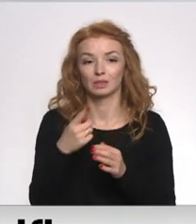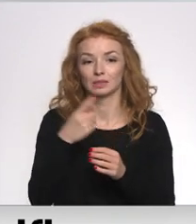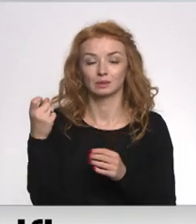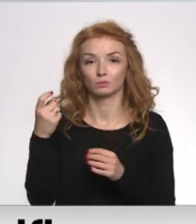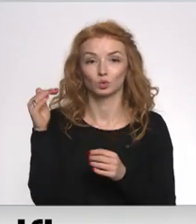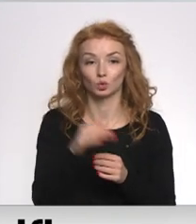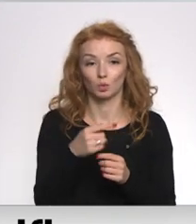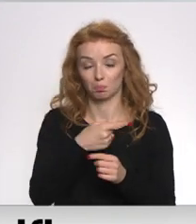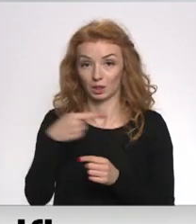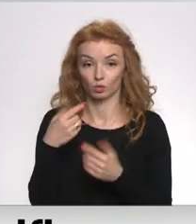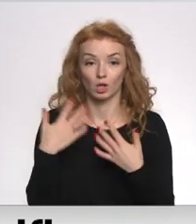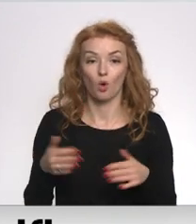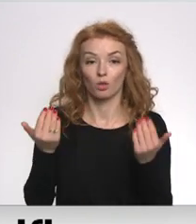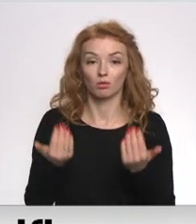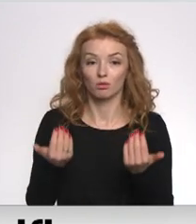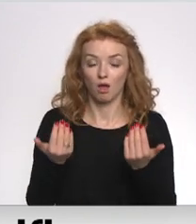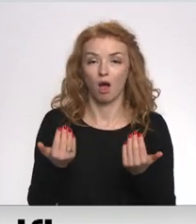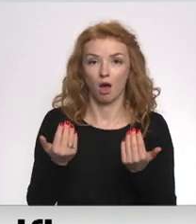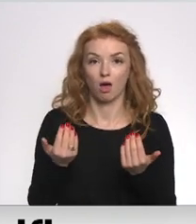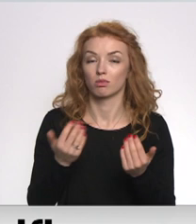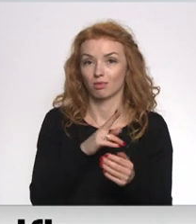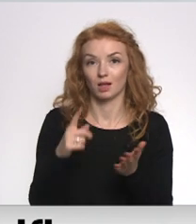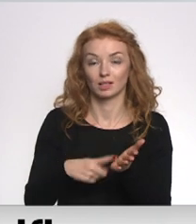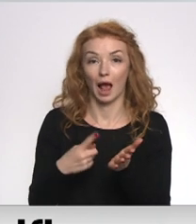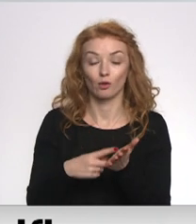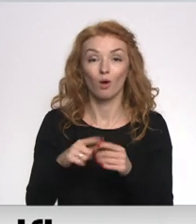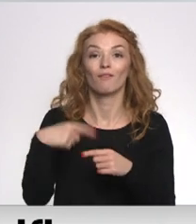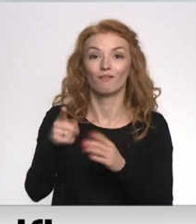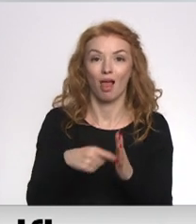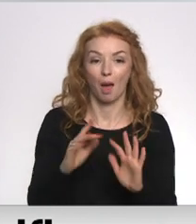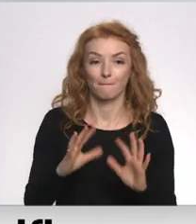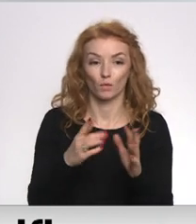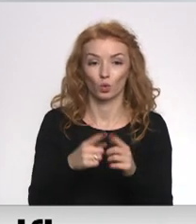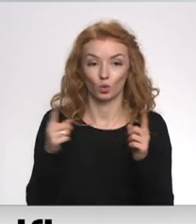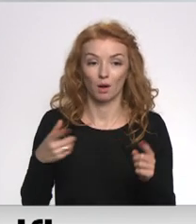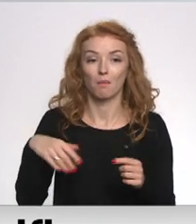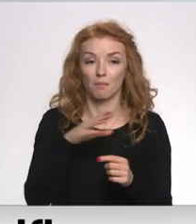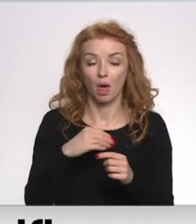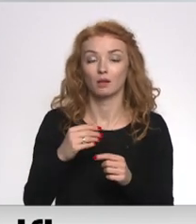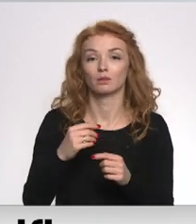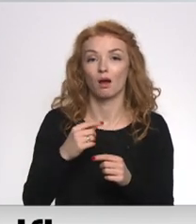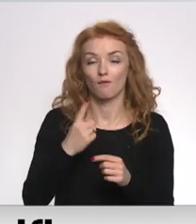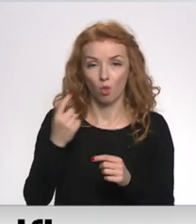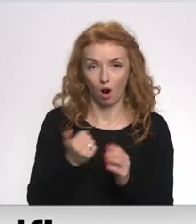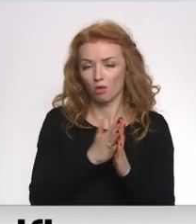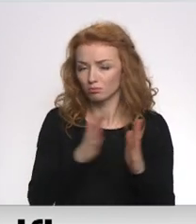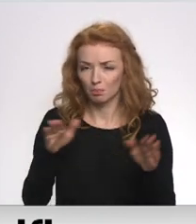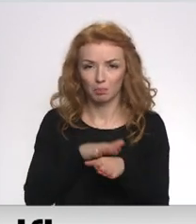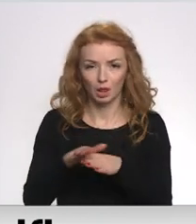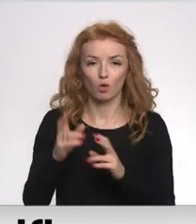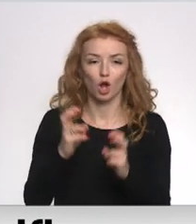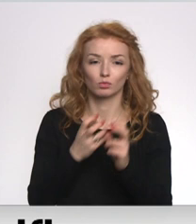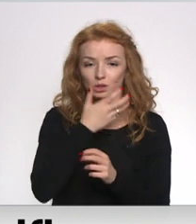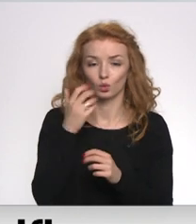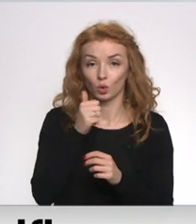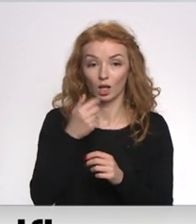tūkstoši mīnusos. Jau tagad uz šo brīdi, teiksim, jā, neskaitot, kad apkurs sezona. Nu, mēs ražojam cauru gadu ar karstu ūdeni. Nu, vismaz ar 20.